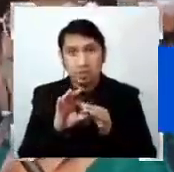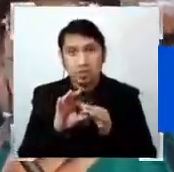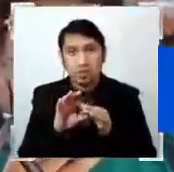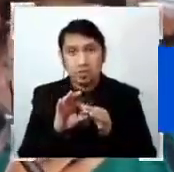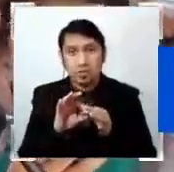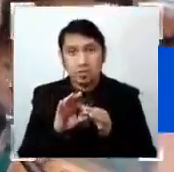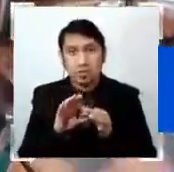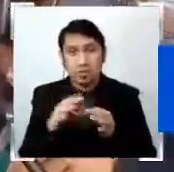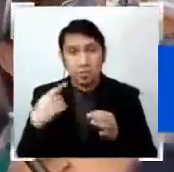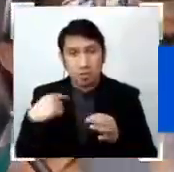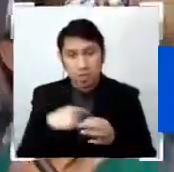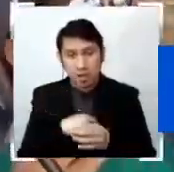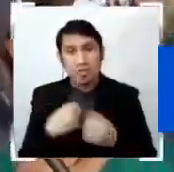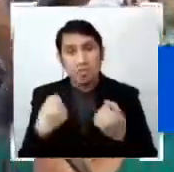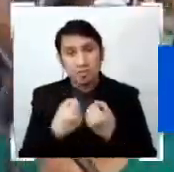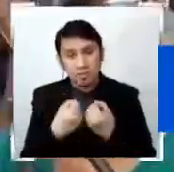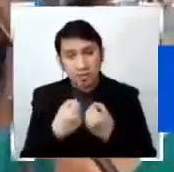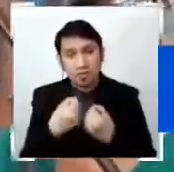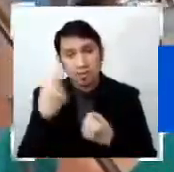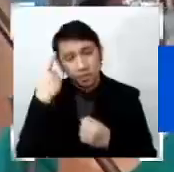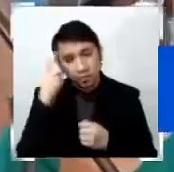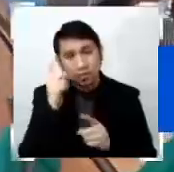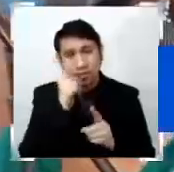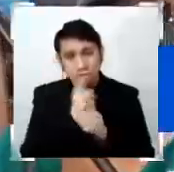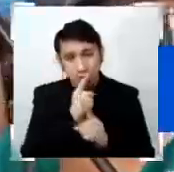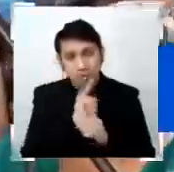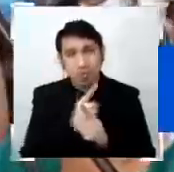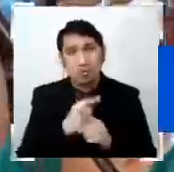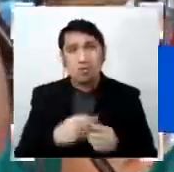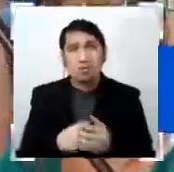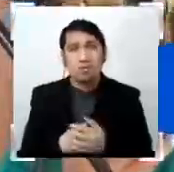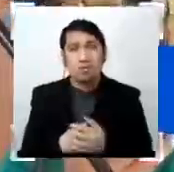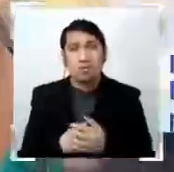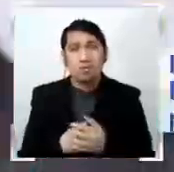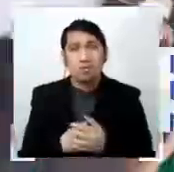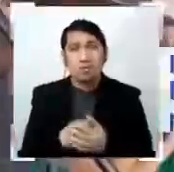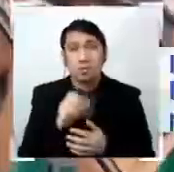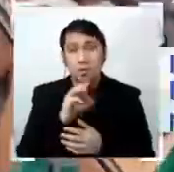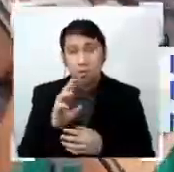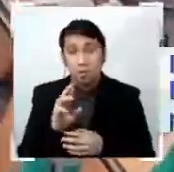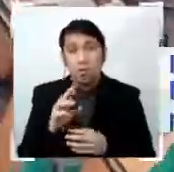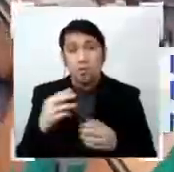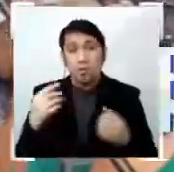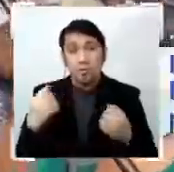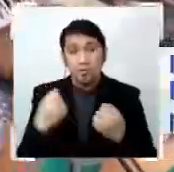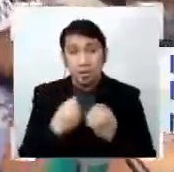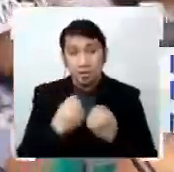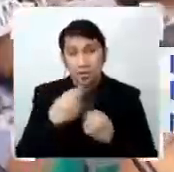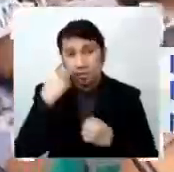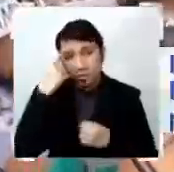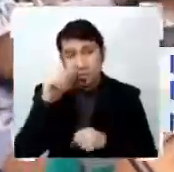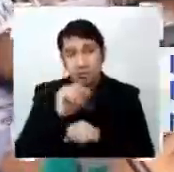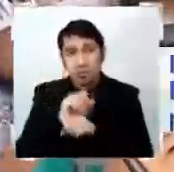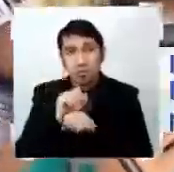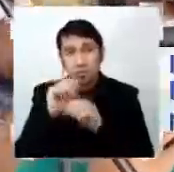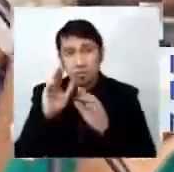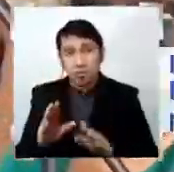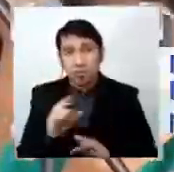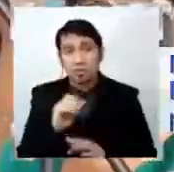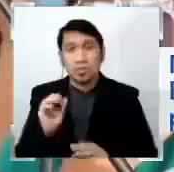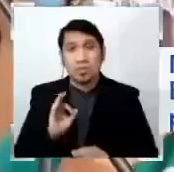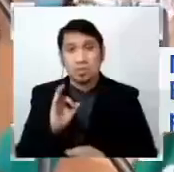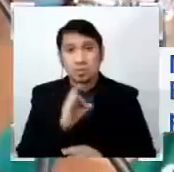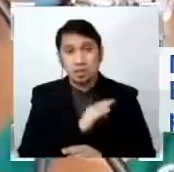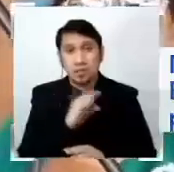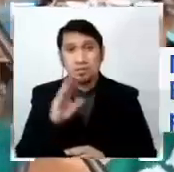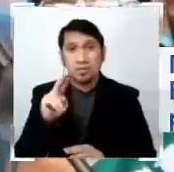in fighting for GM Mel Licoben, and for fighting for the people of employees and workers of Beneco, it